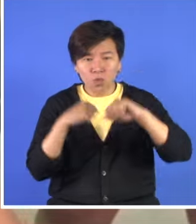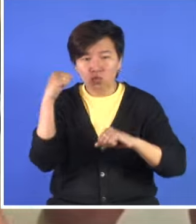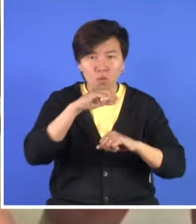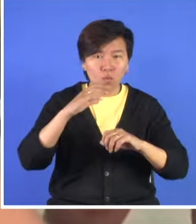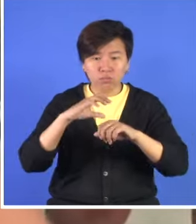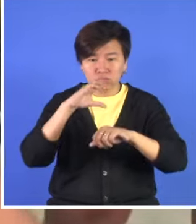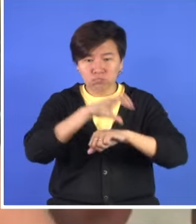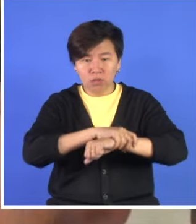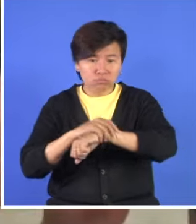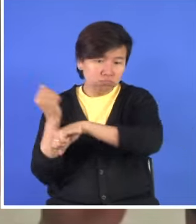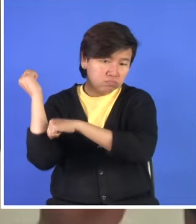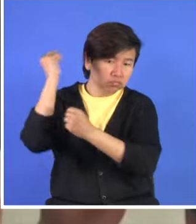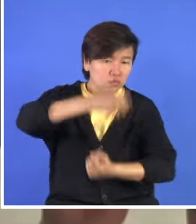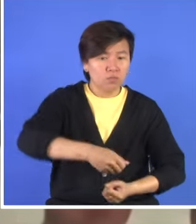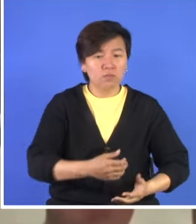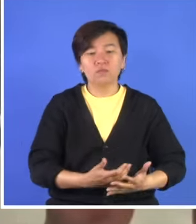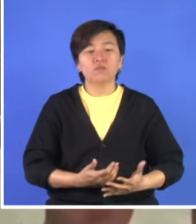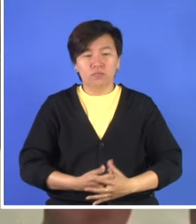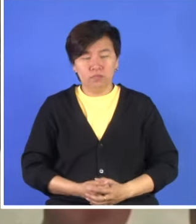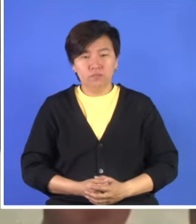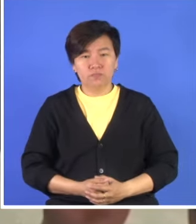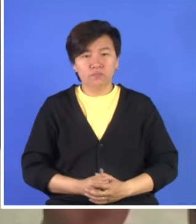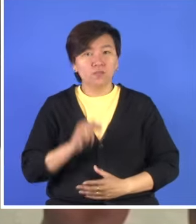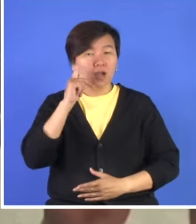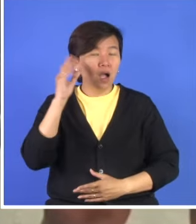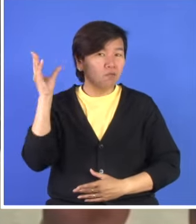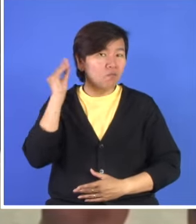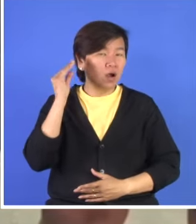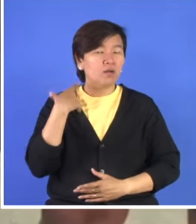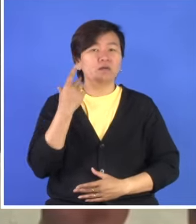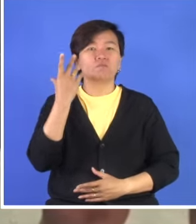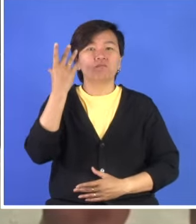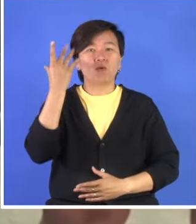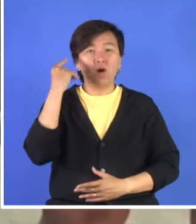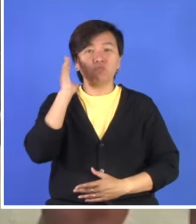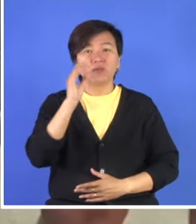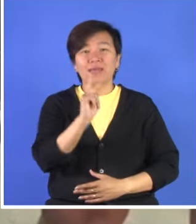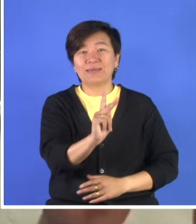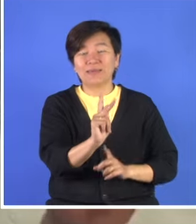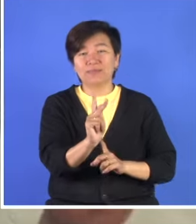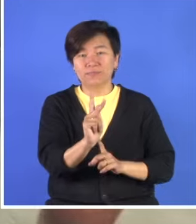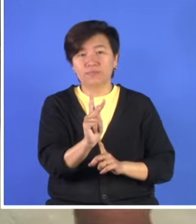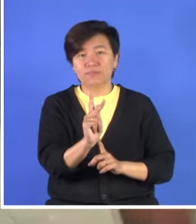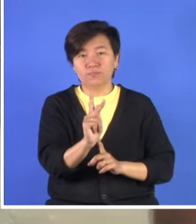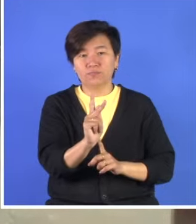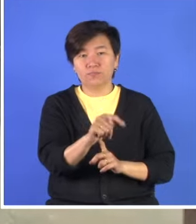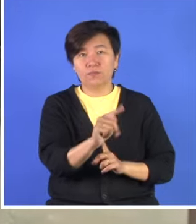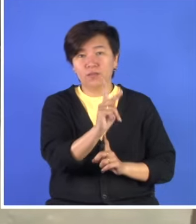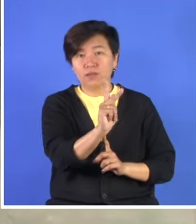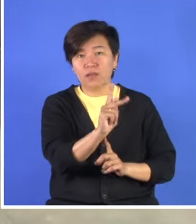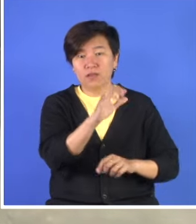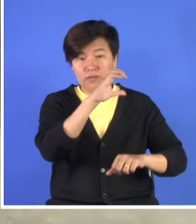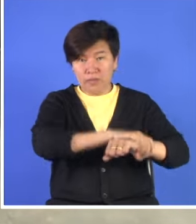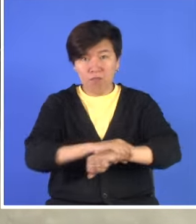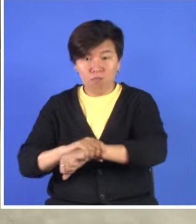ไหน คือเบื้องต้นแล้วก ็ผู้สื่อข่าวได้รับแจ้งบอกว่าเมื่อวานนี้นะครับเนี่ยนายกฤษณะคนที่ถูกทำร้ายนะครับจับร่